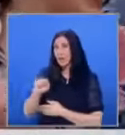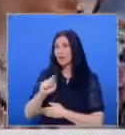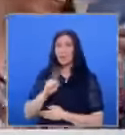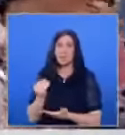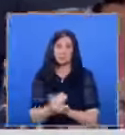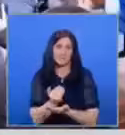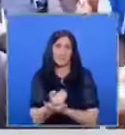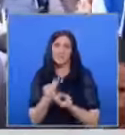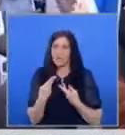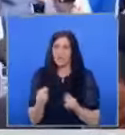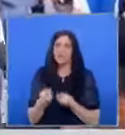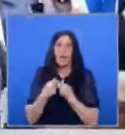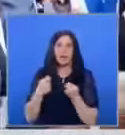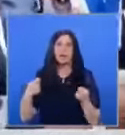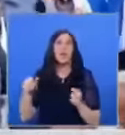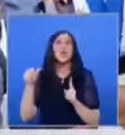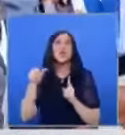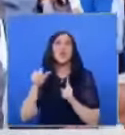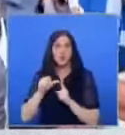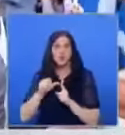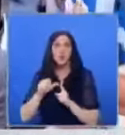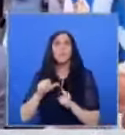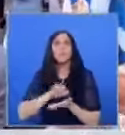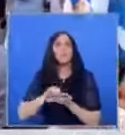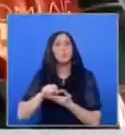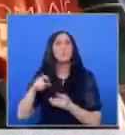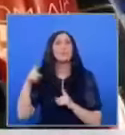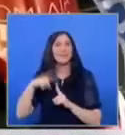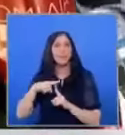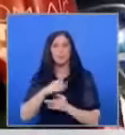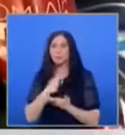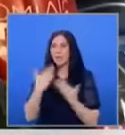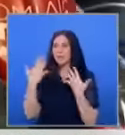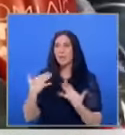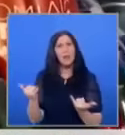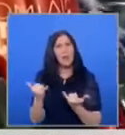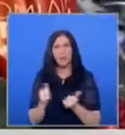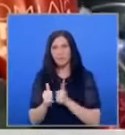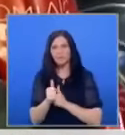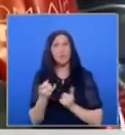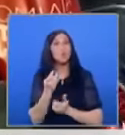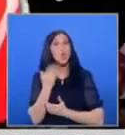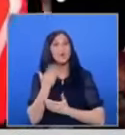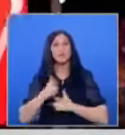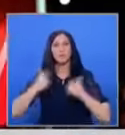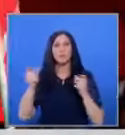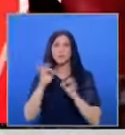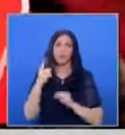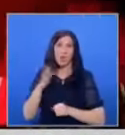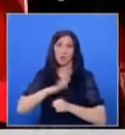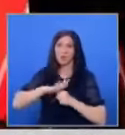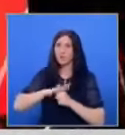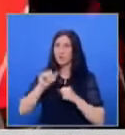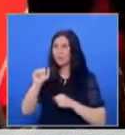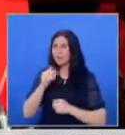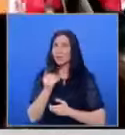напестяха средства за агитация в YouTube и TikTok. По последни данни лека преднина има Нова демокрация. Но нито една от основните формации няма да